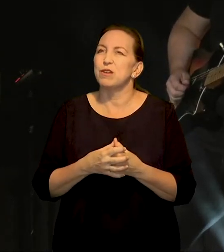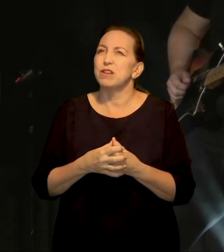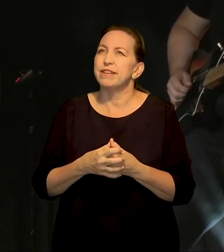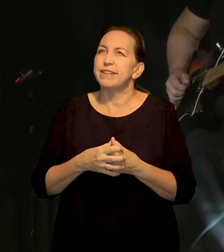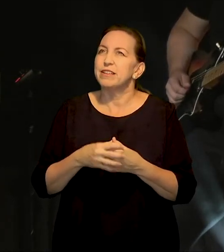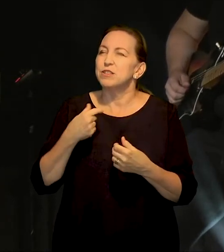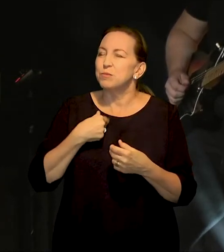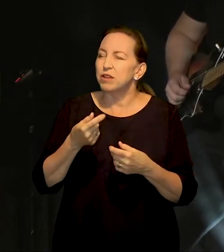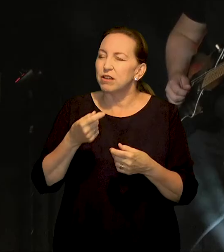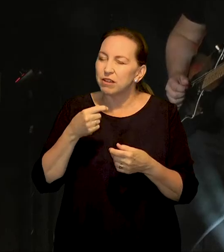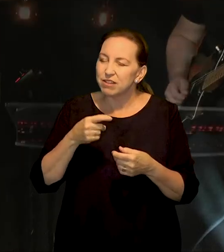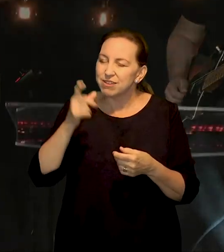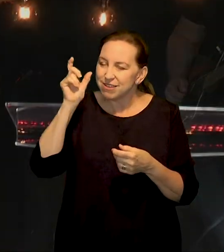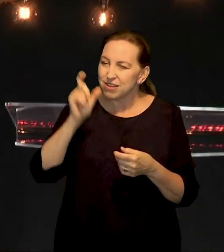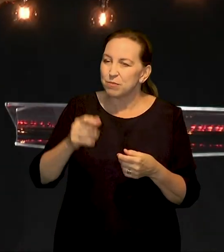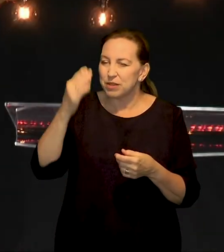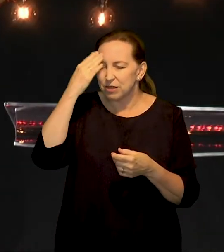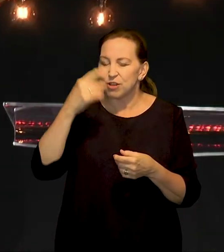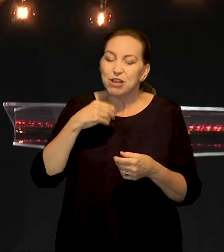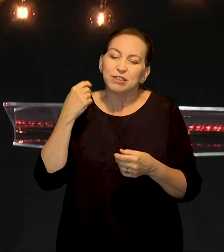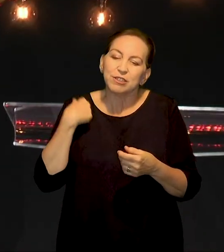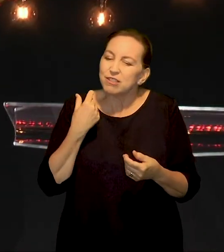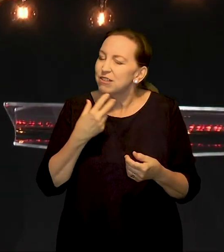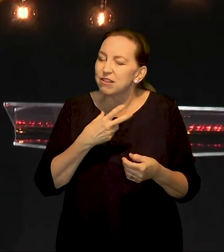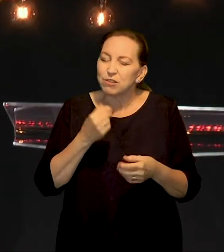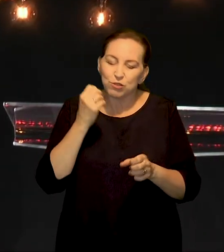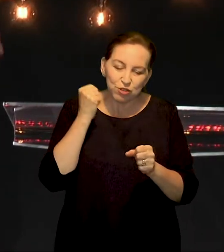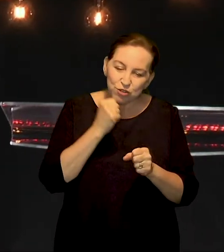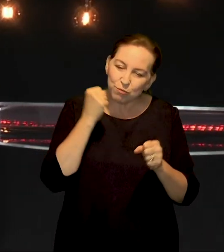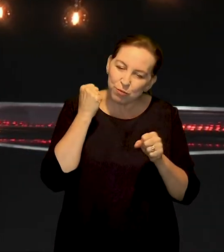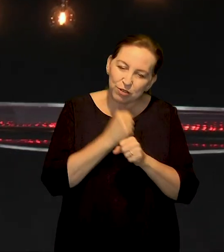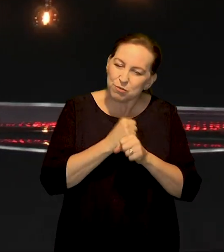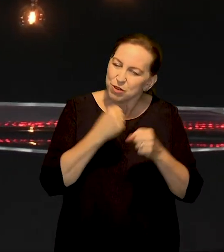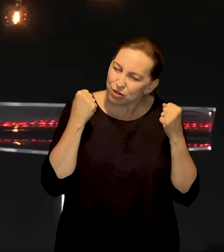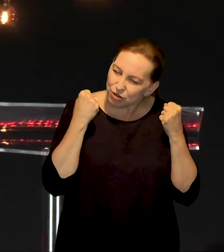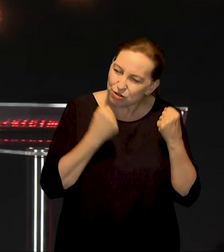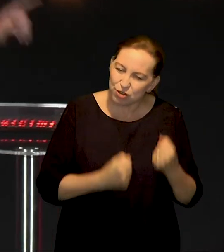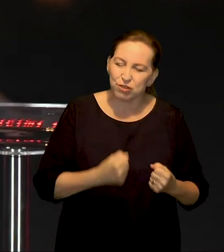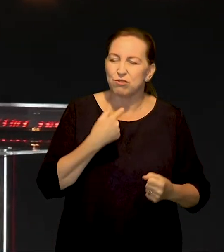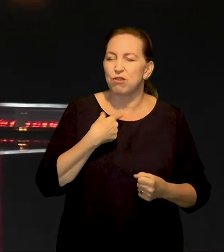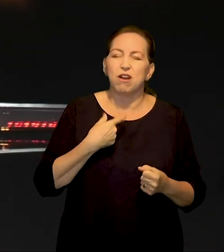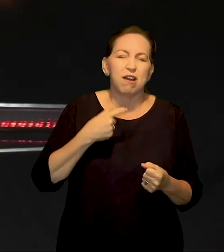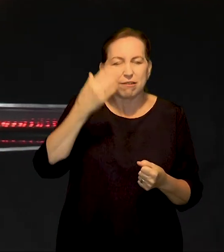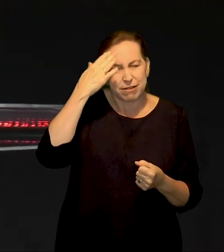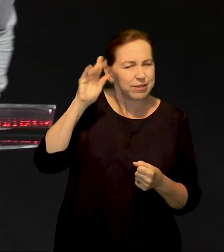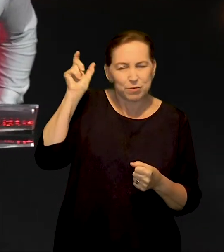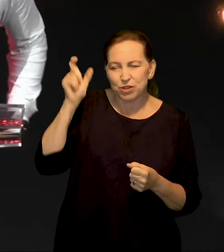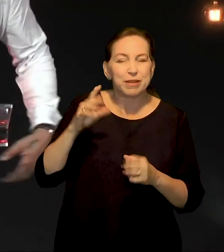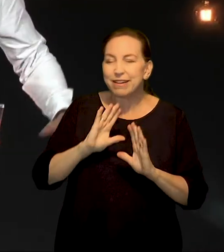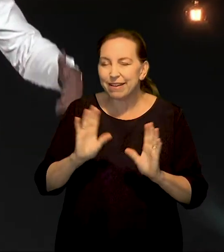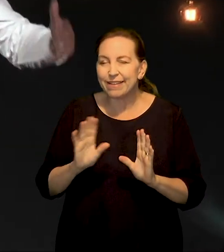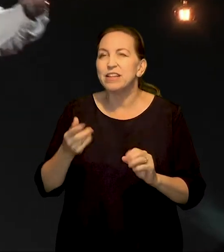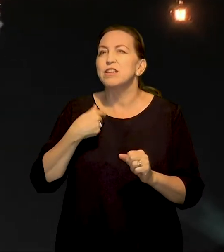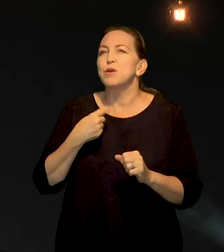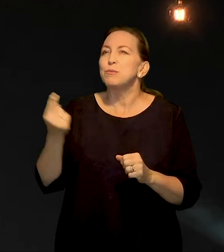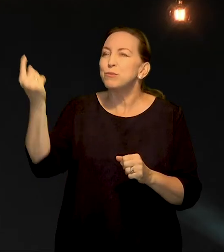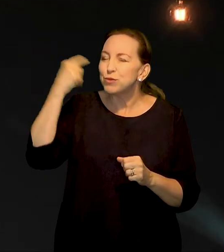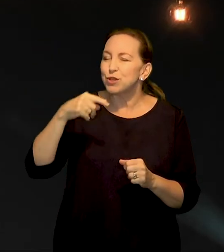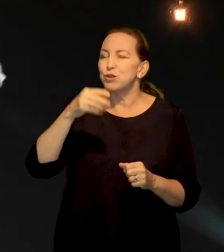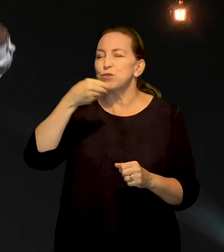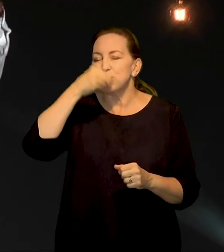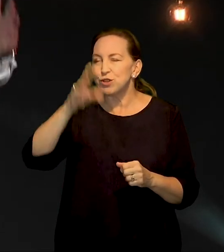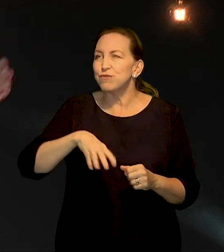na pewno się brzydzi tym i tym. Może być tak ubita, że nawet kiedy sam właściciel stanie i będzie siał ziarno, one i